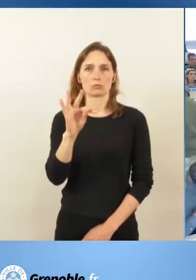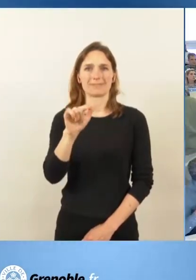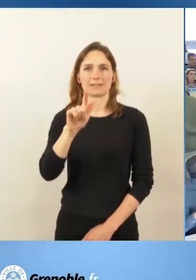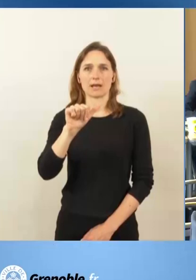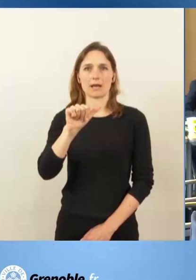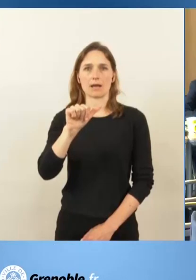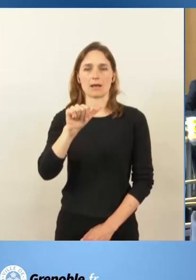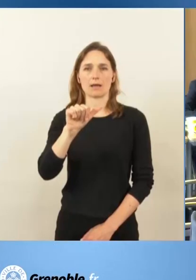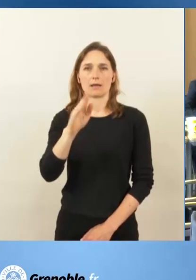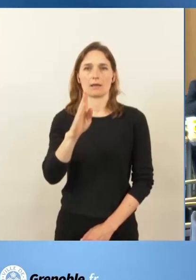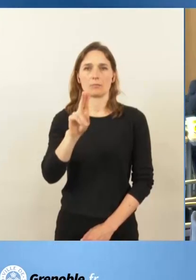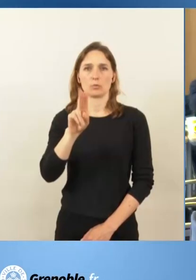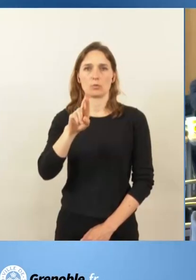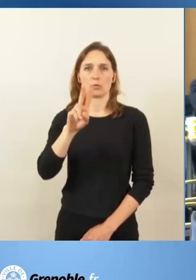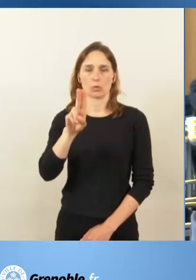Gilles Namur